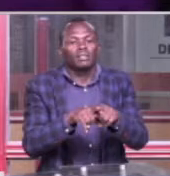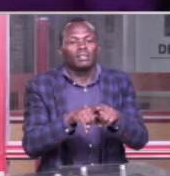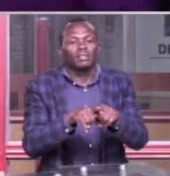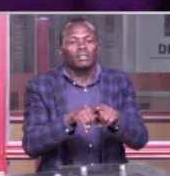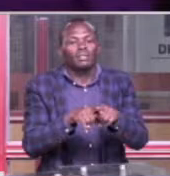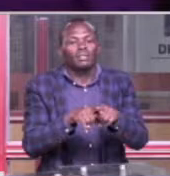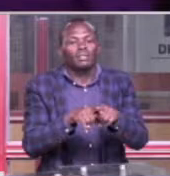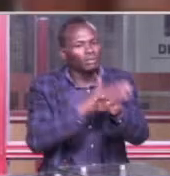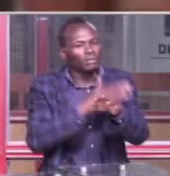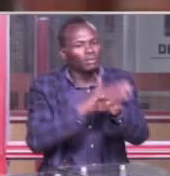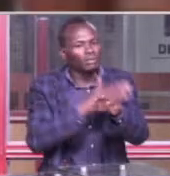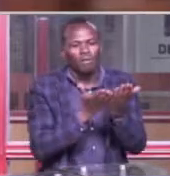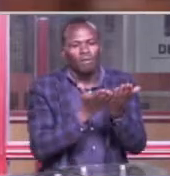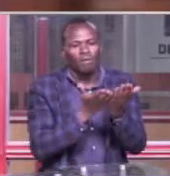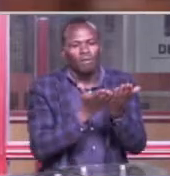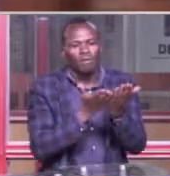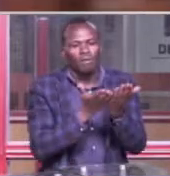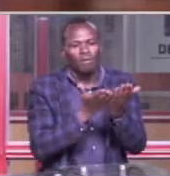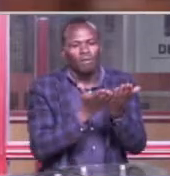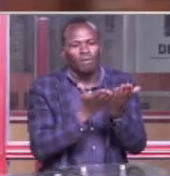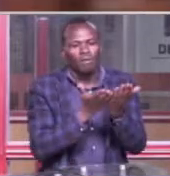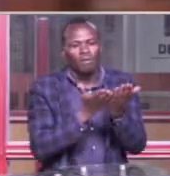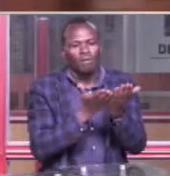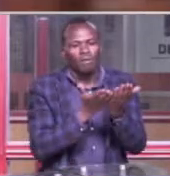TV, Amasukkulumu.